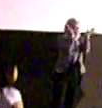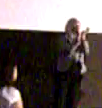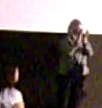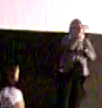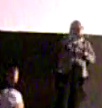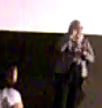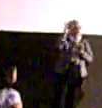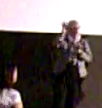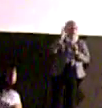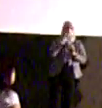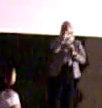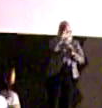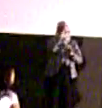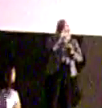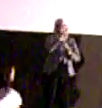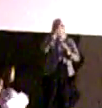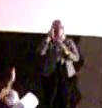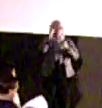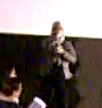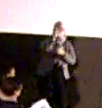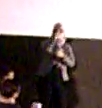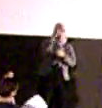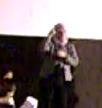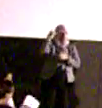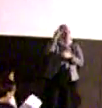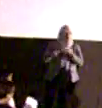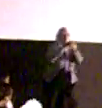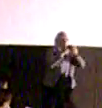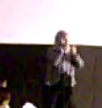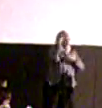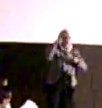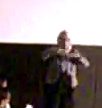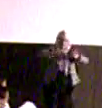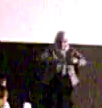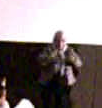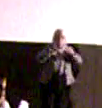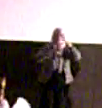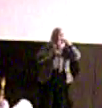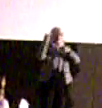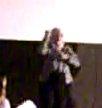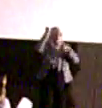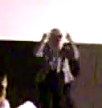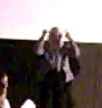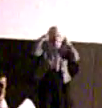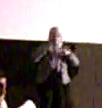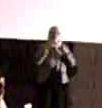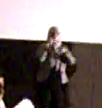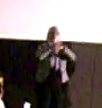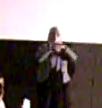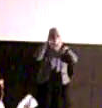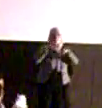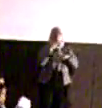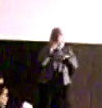المدني من 31 منظمة الذين ساندوا هذه التجربة منذ لحظة التفكير فيها. شكرا